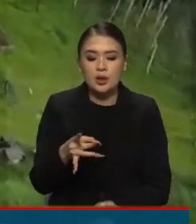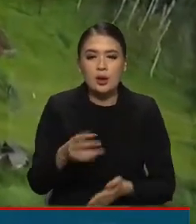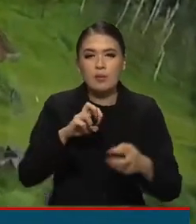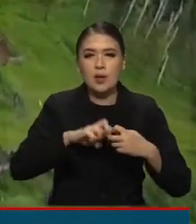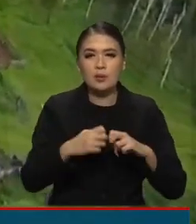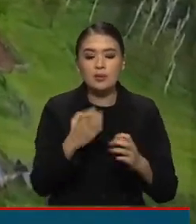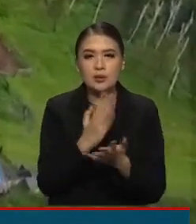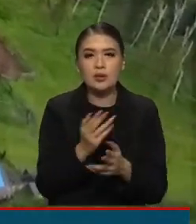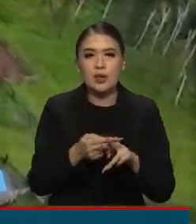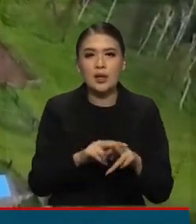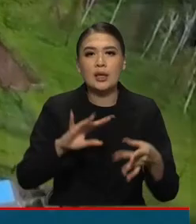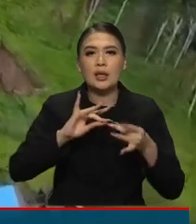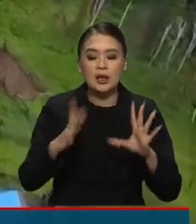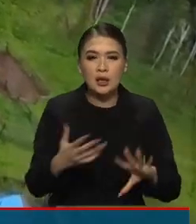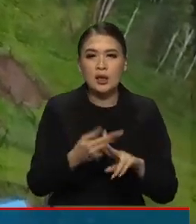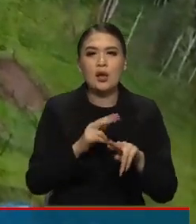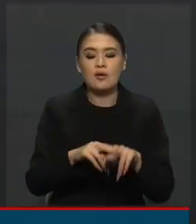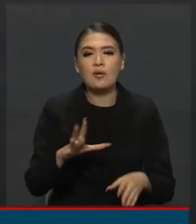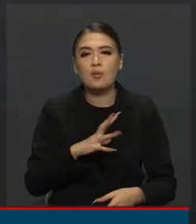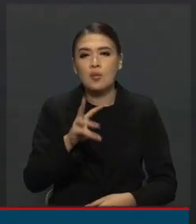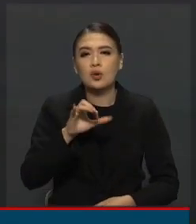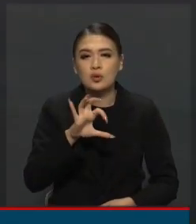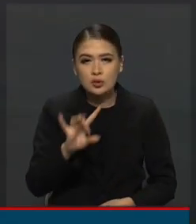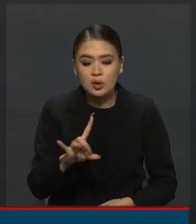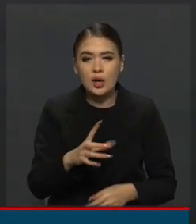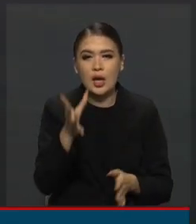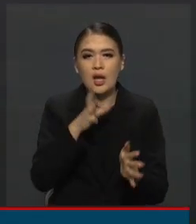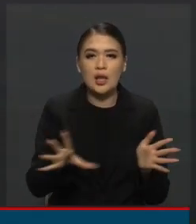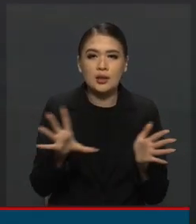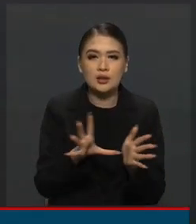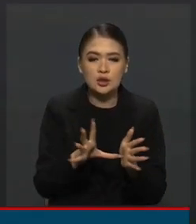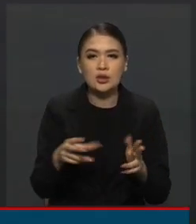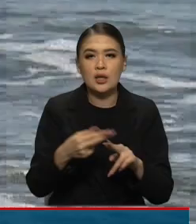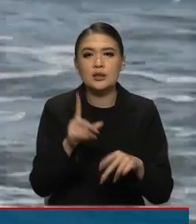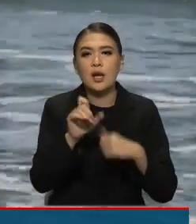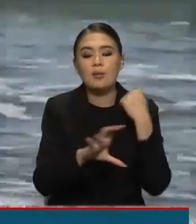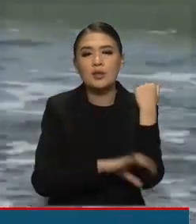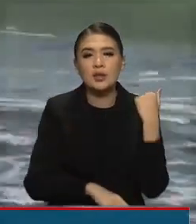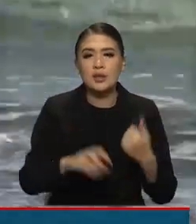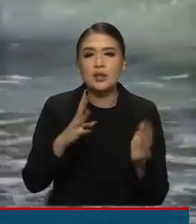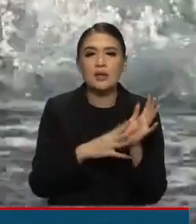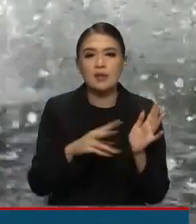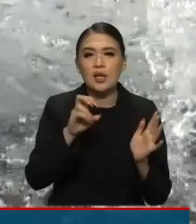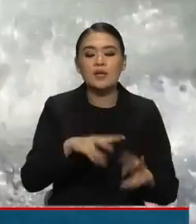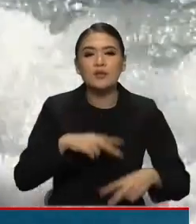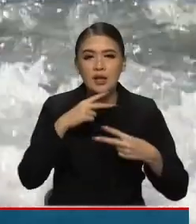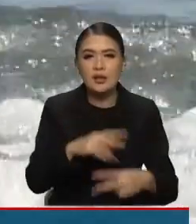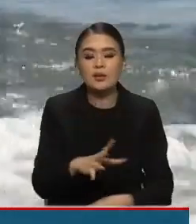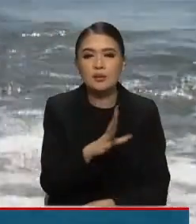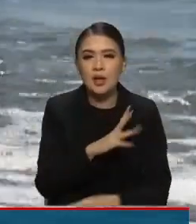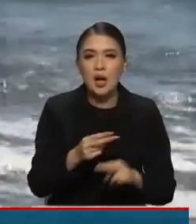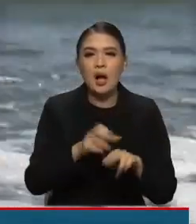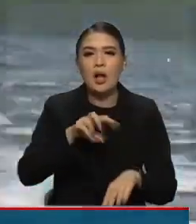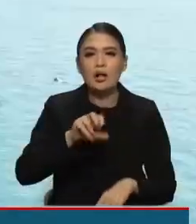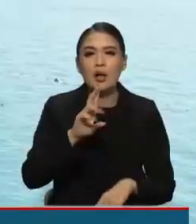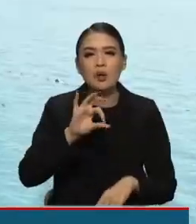имеются с доступом к интернету, вывозом мусора и наличием электричества. Причем за последние 9 лет основное внимание уделялось побережью